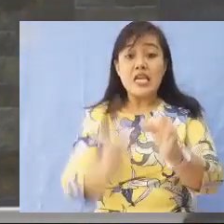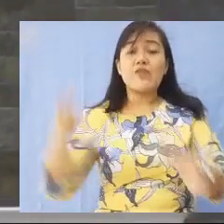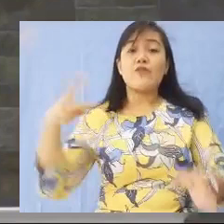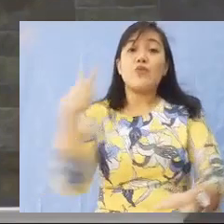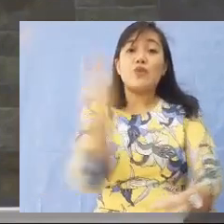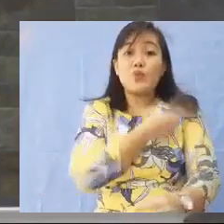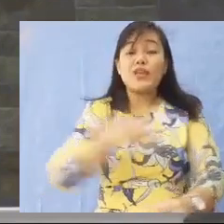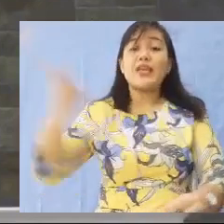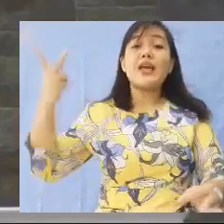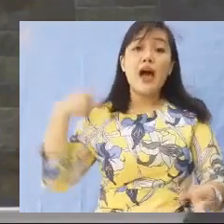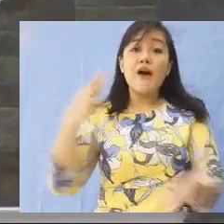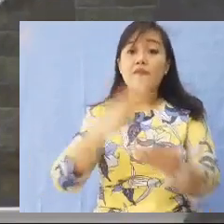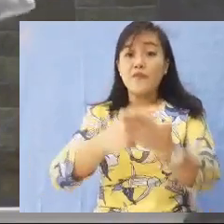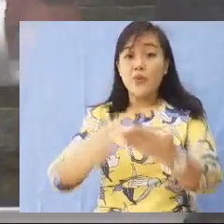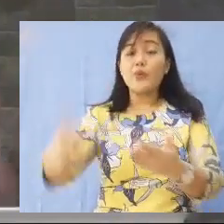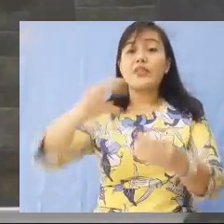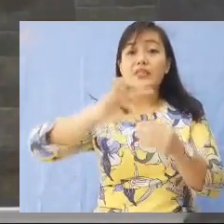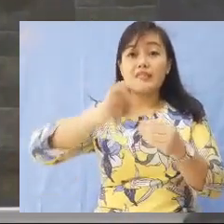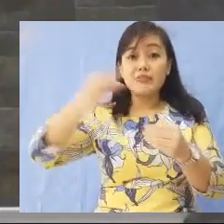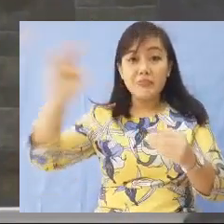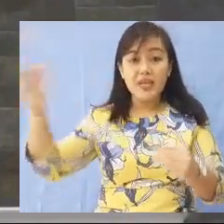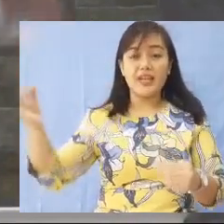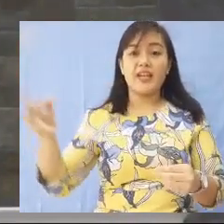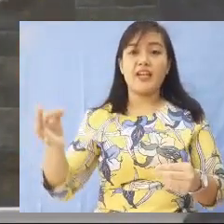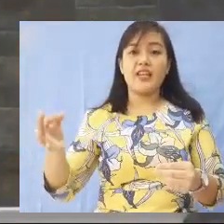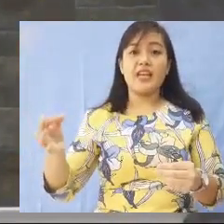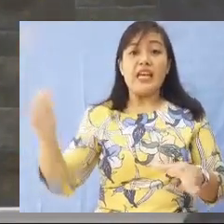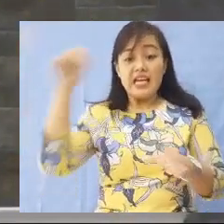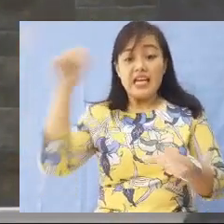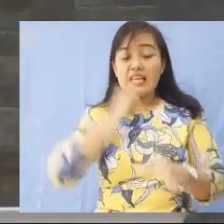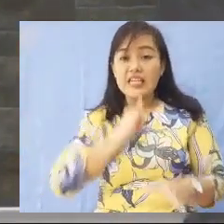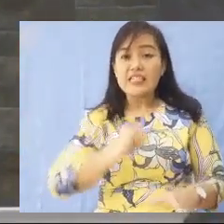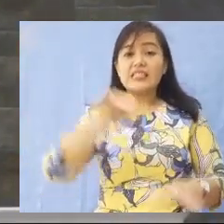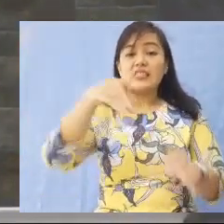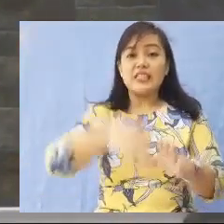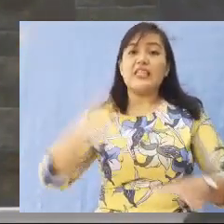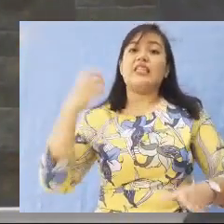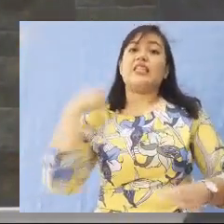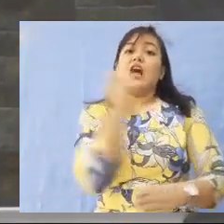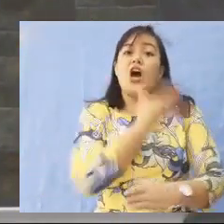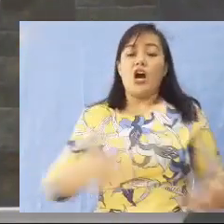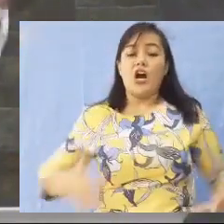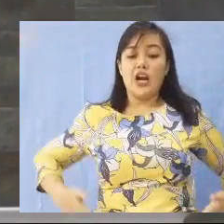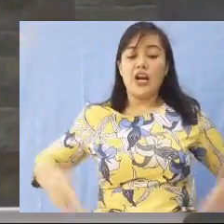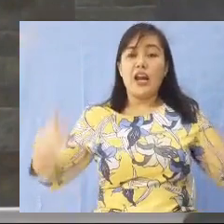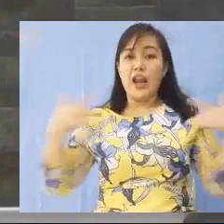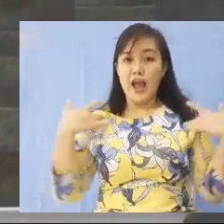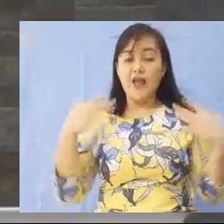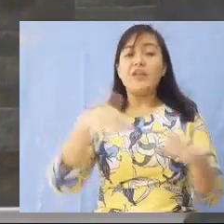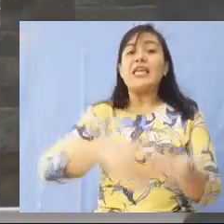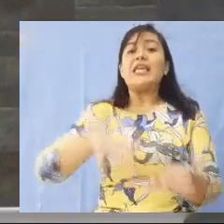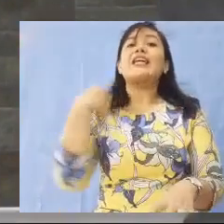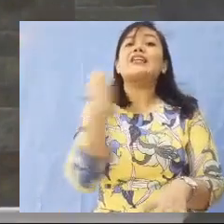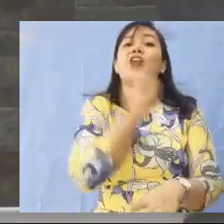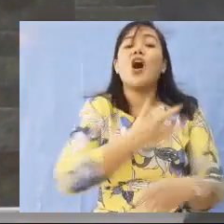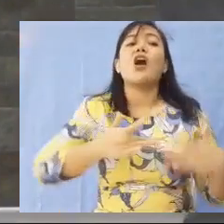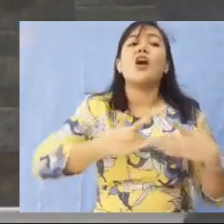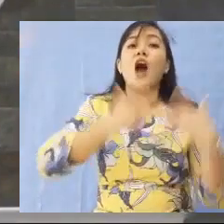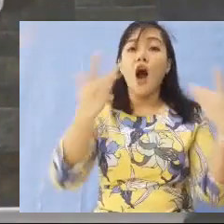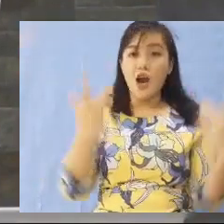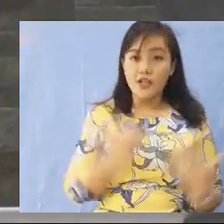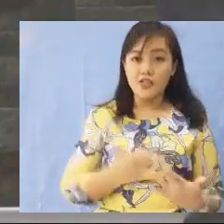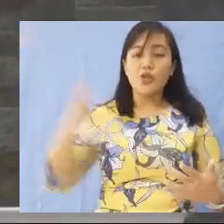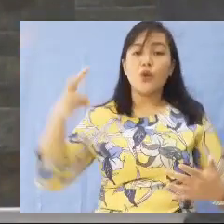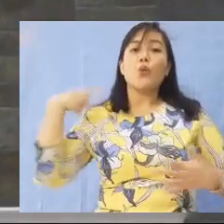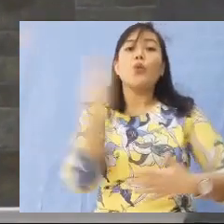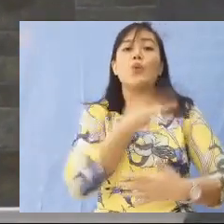Naunawaan nyo po yung work na yan ng banal na espiritu as a symbol of water. Nare-refresh. Nare-refresh.